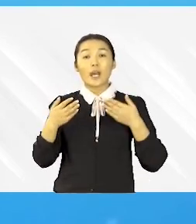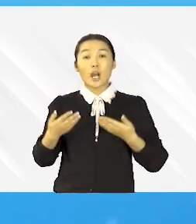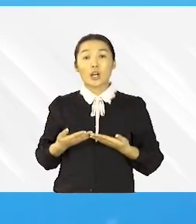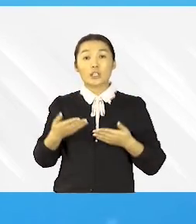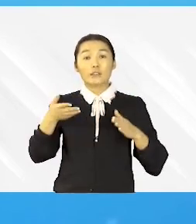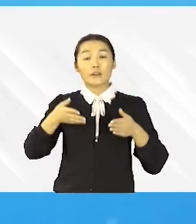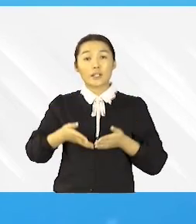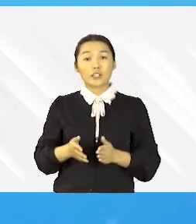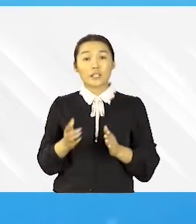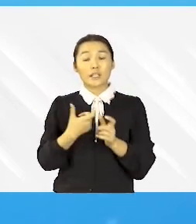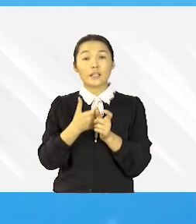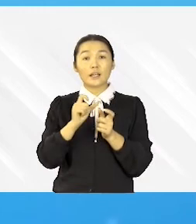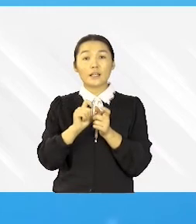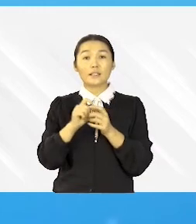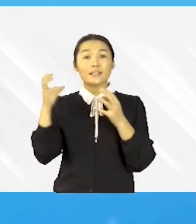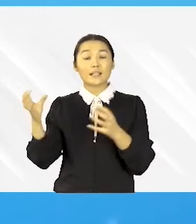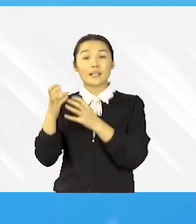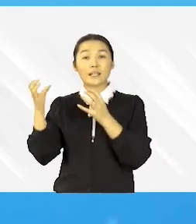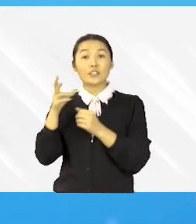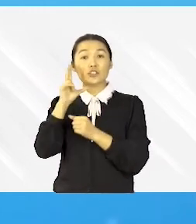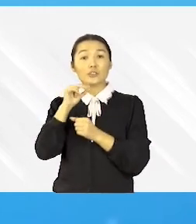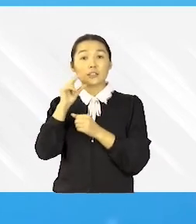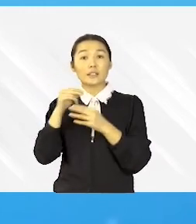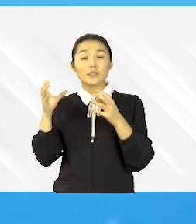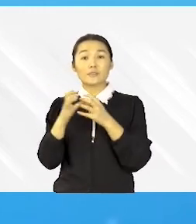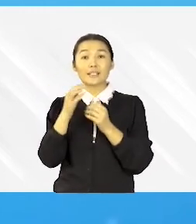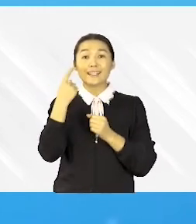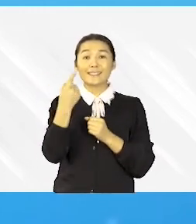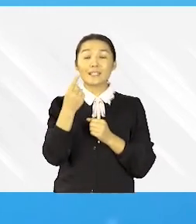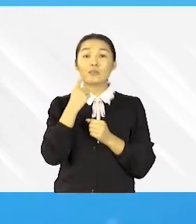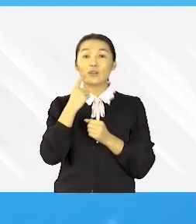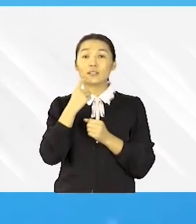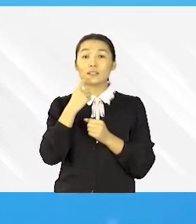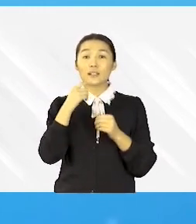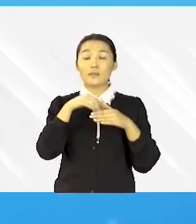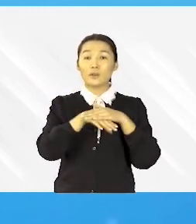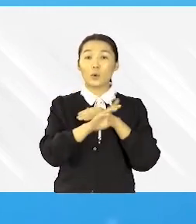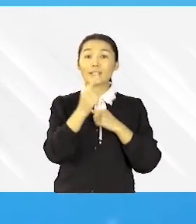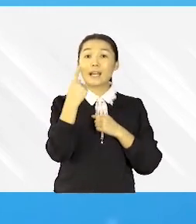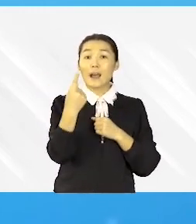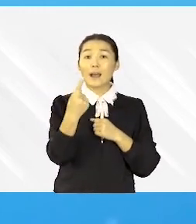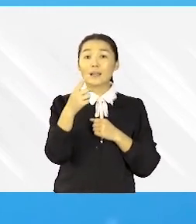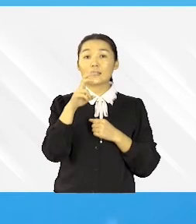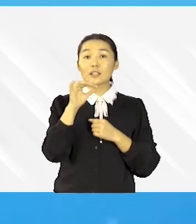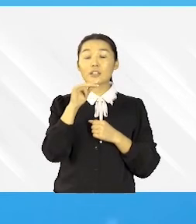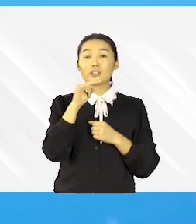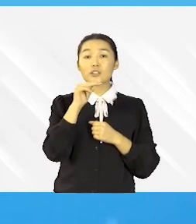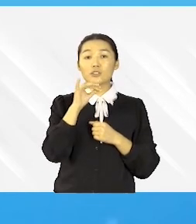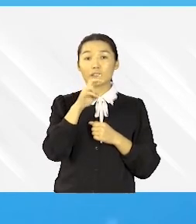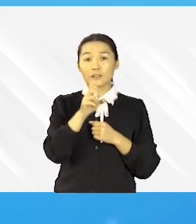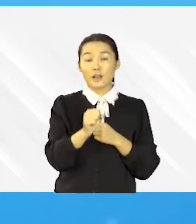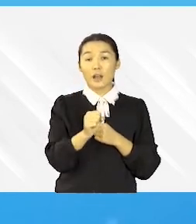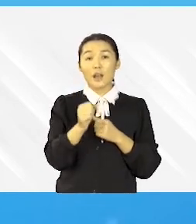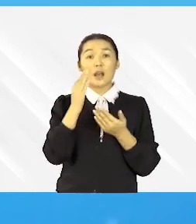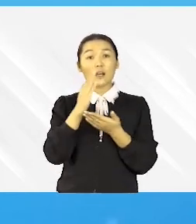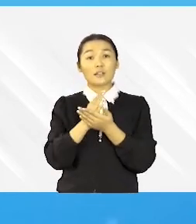для сохранения численности вида. Из одного яйца выходит, как правило, одна личинка. Однако бывают иные случаи,